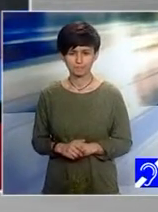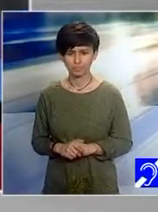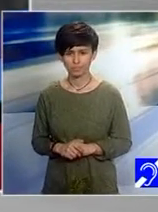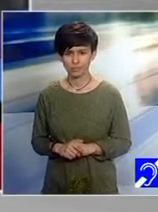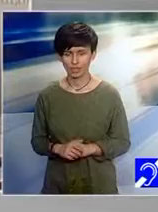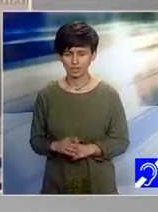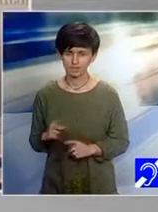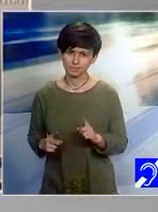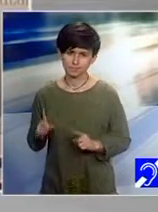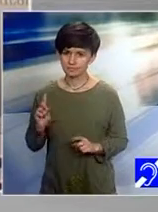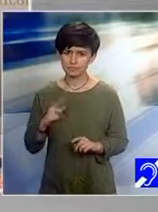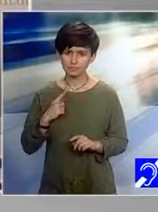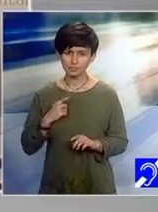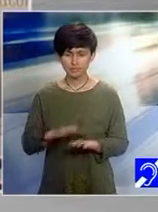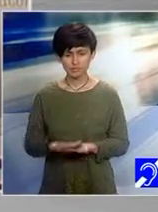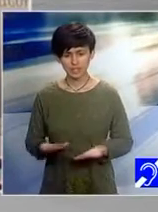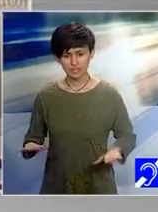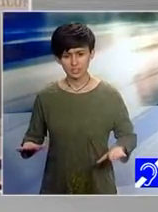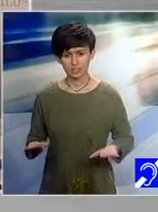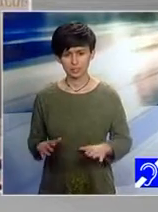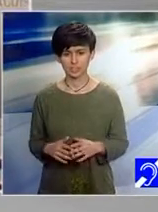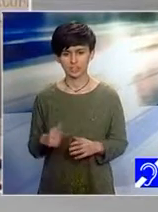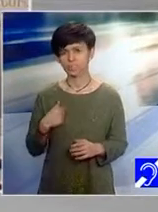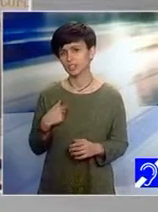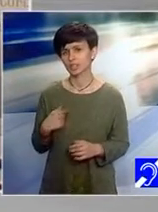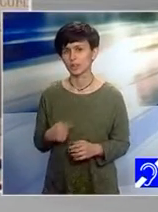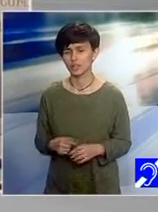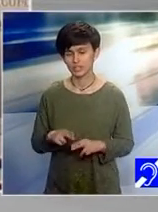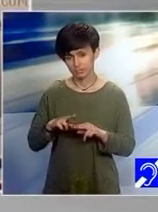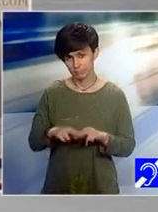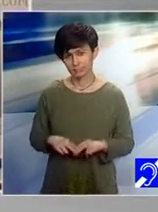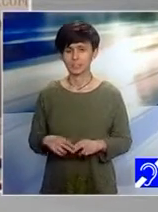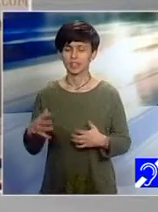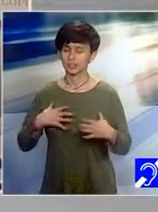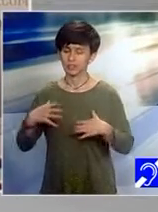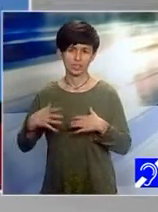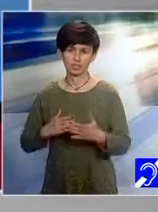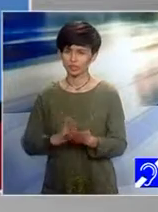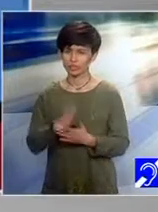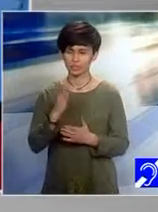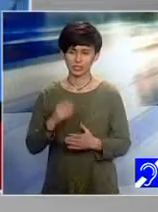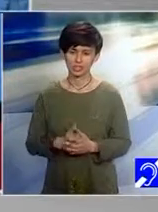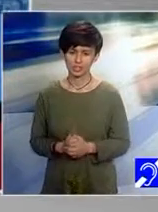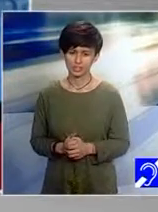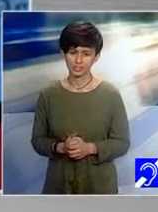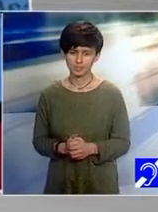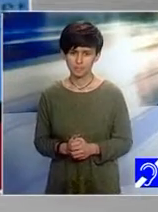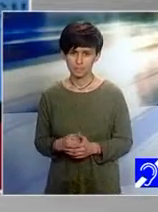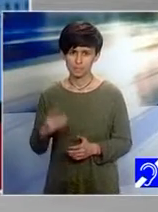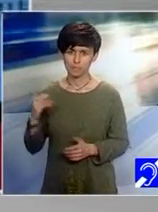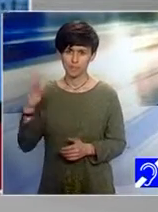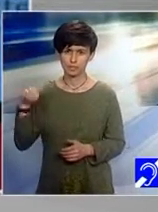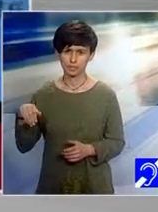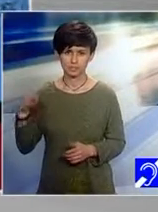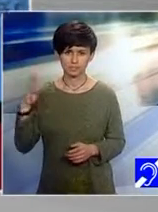timp, tot actor rămâne. Are cum. Dumbrăveni, că ai pomenit deja care